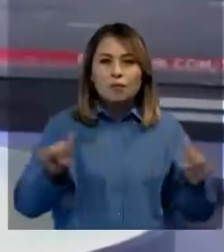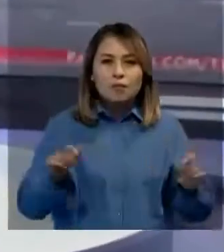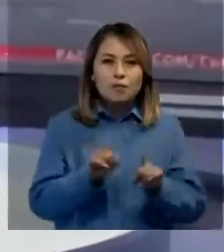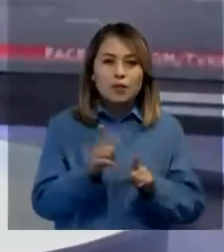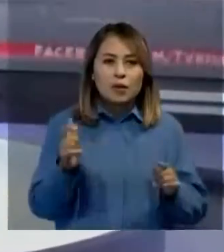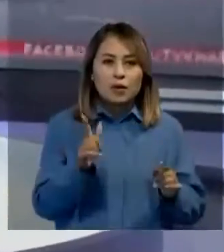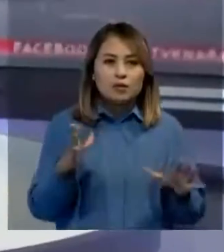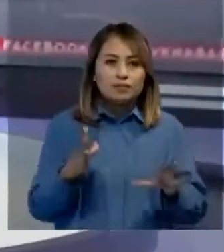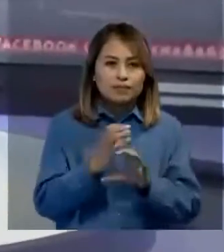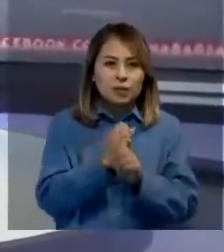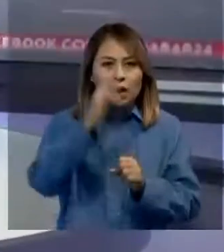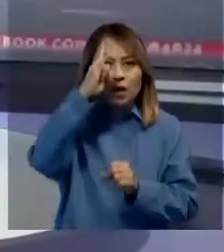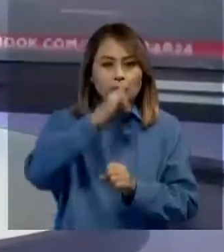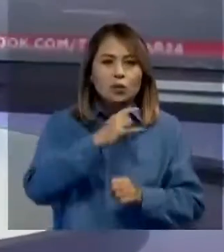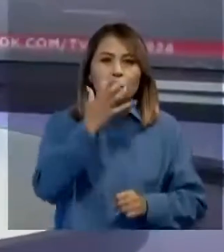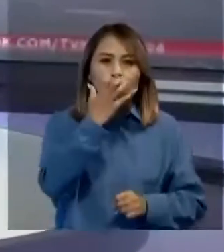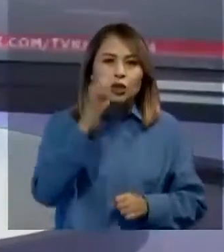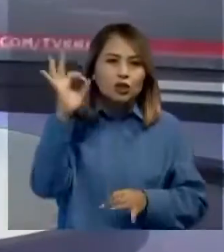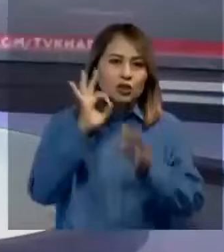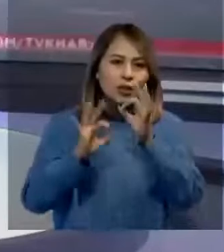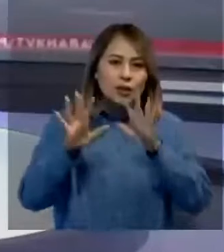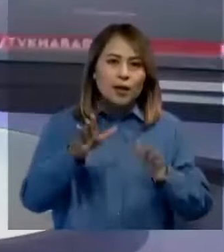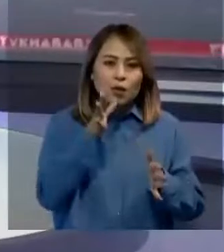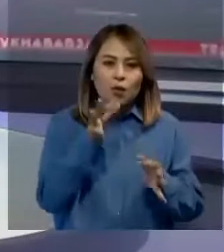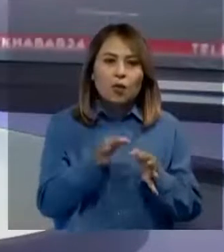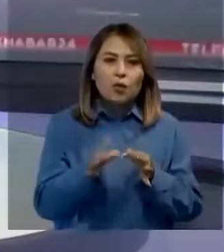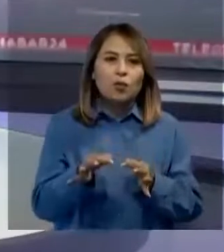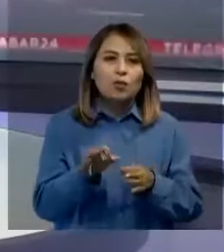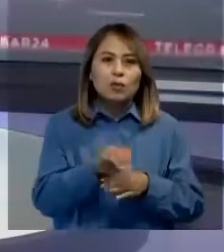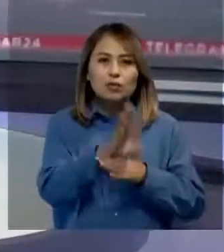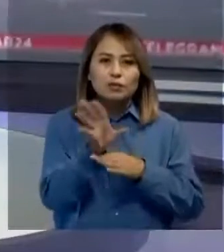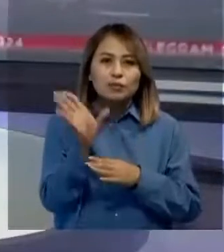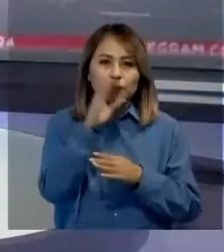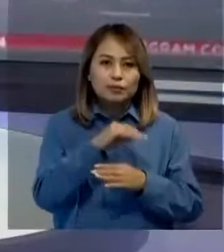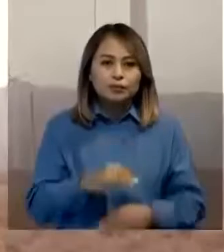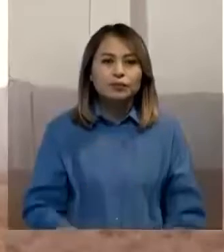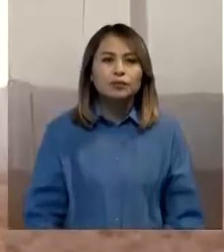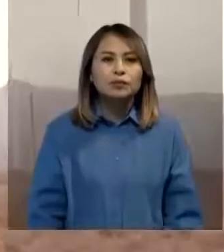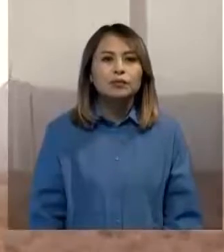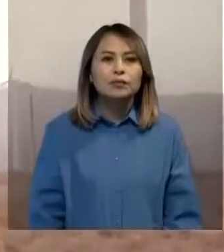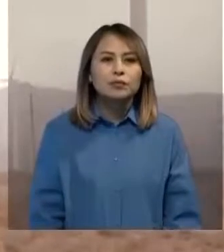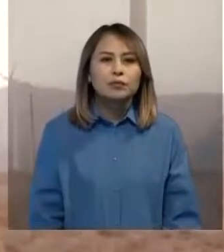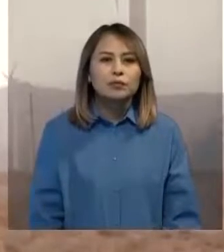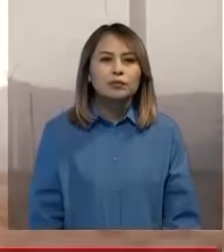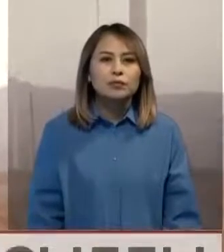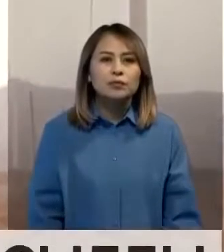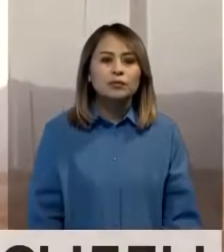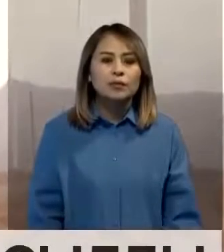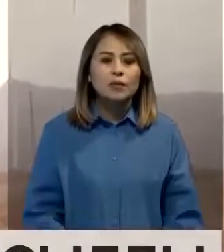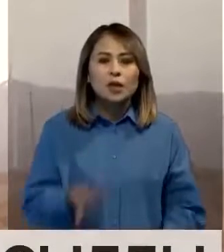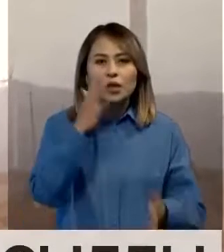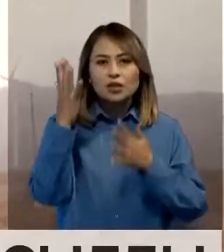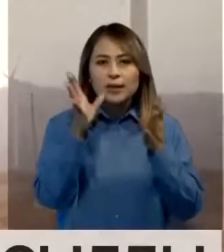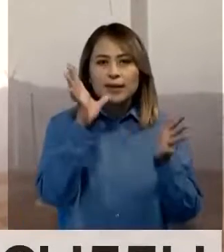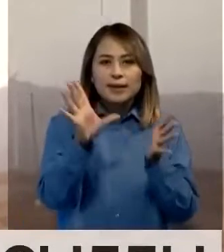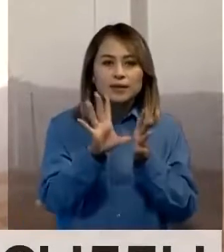парниктік газды азайтып, Қазақстанның оңтүстік шығыс аймағын электр қуатымен толық қамтамасыз етеді. Жел электр